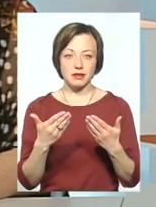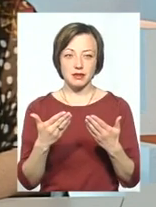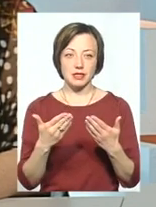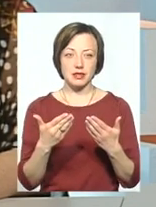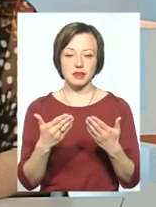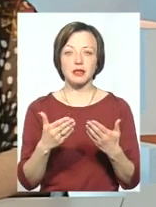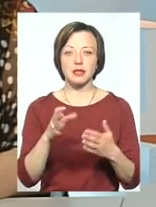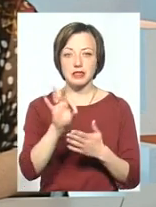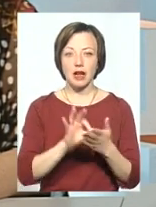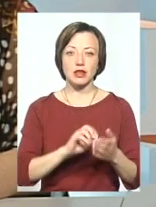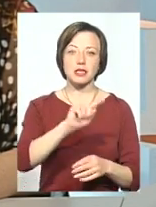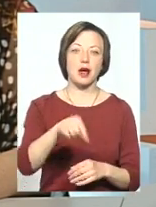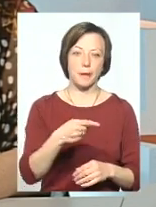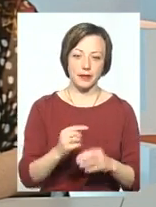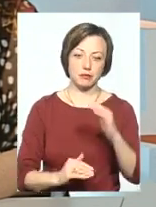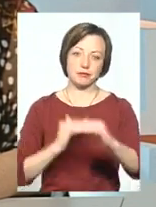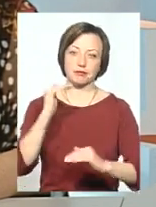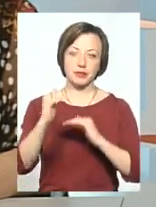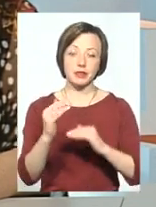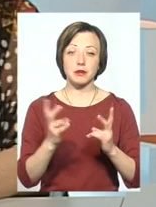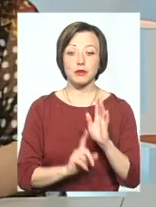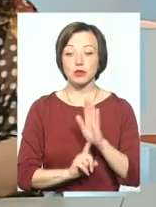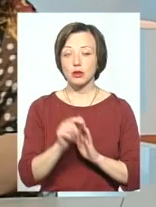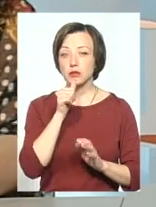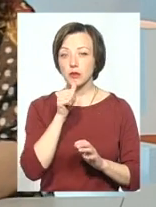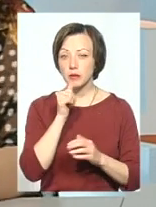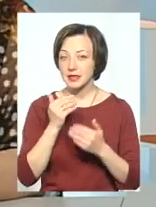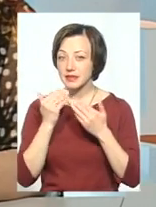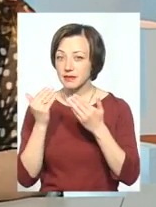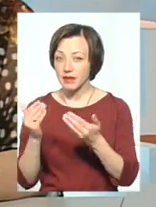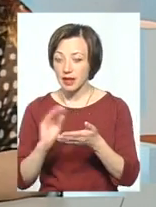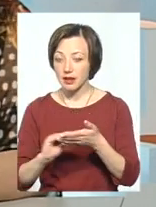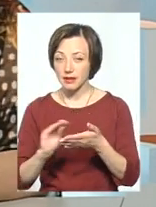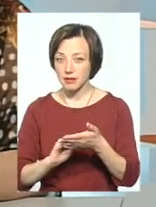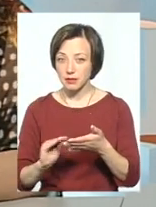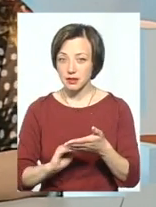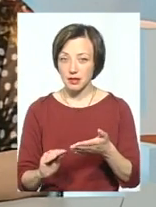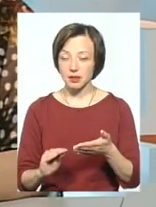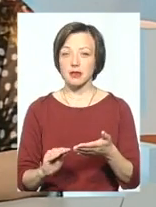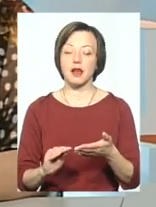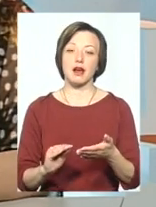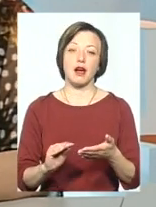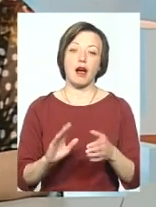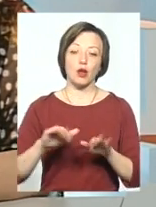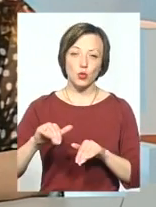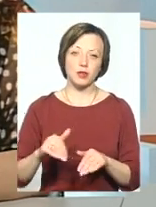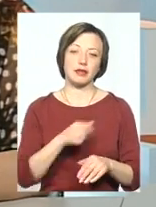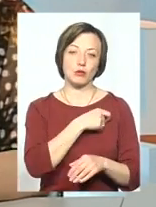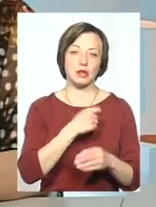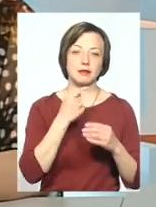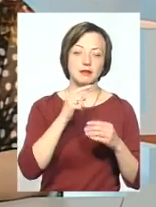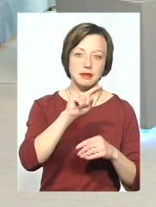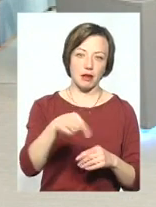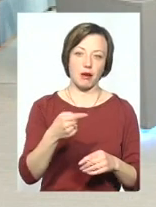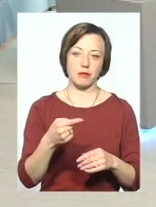зверненнями, а вони зразу йдуть на депутатські запити. Тому треба спочатку пробувати де от варіант депутатського звернення, а тоді тільки депутатський